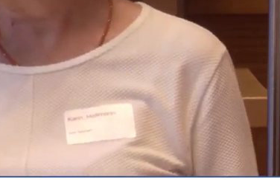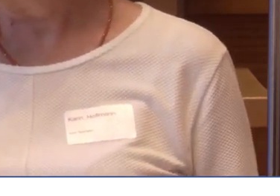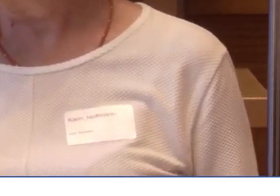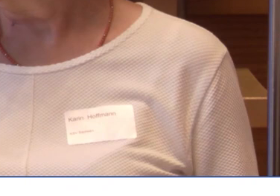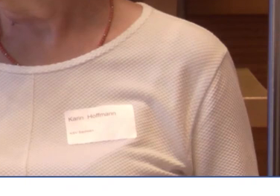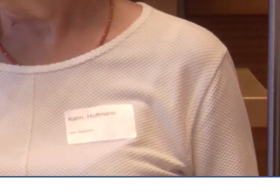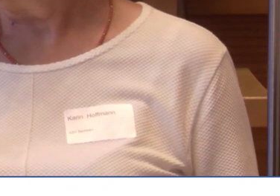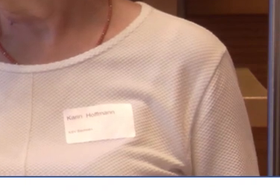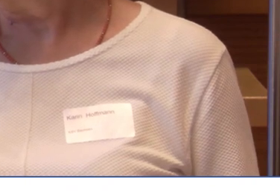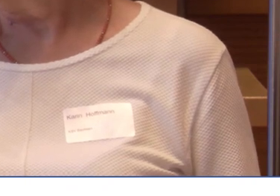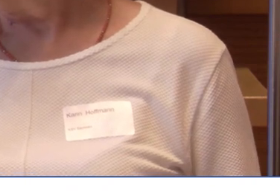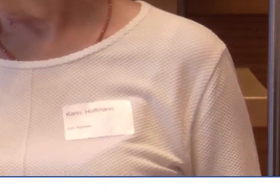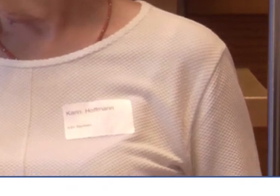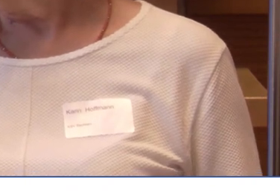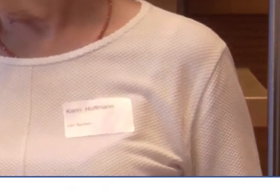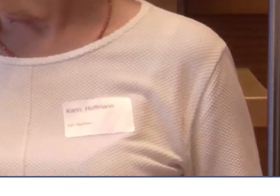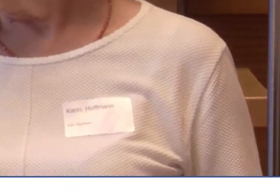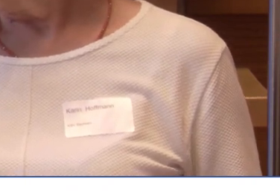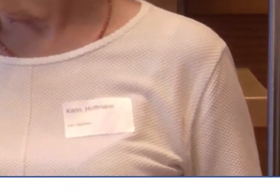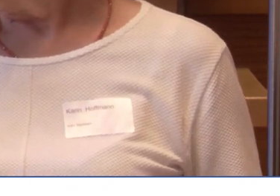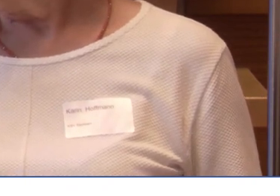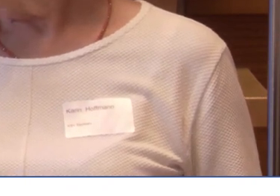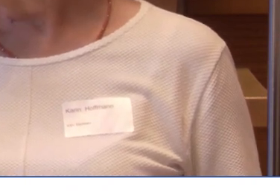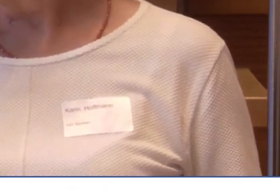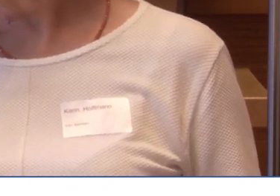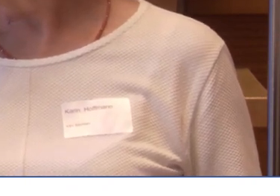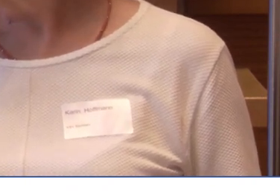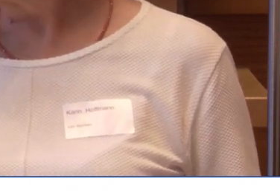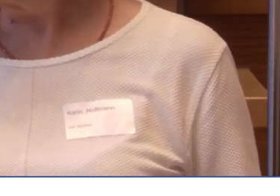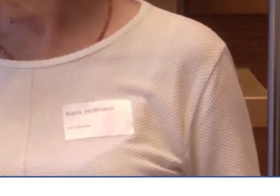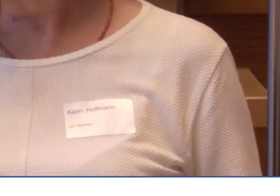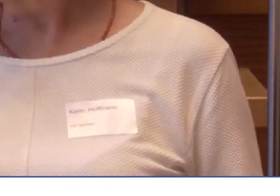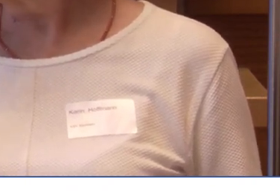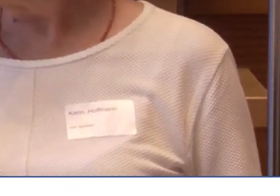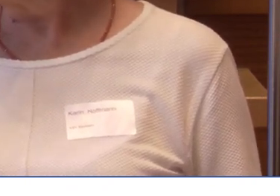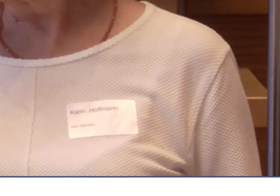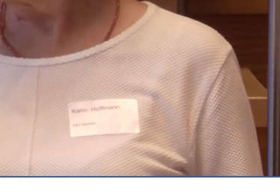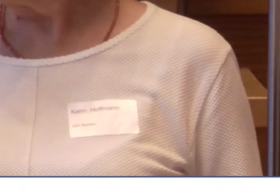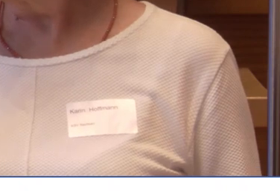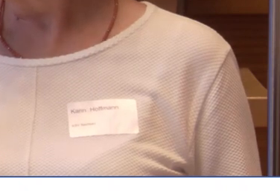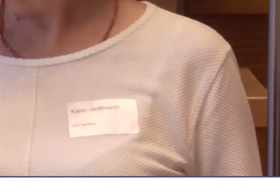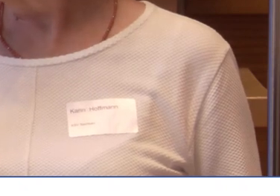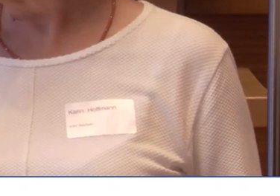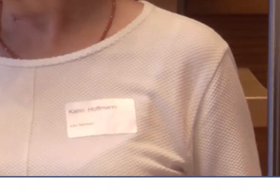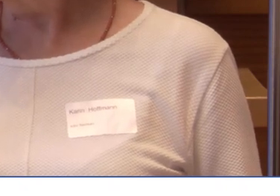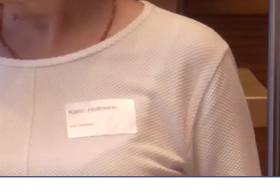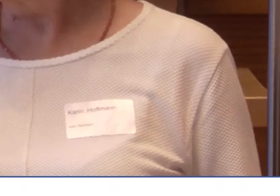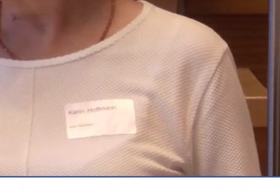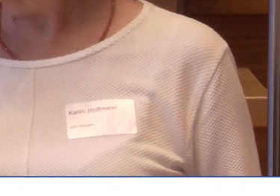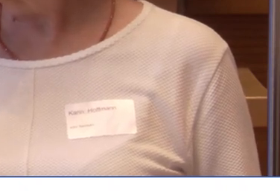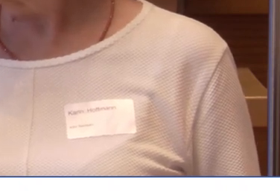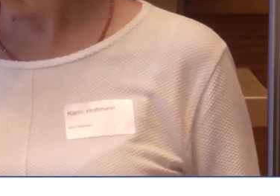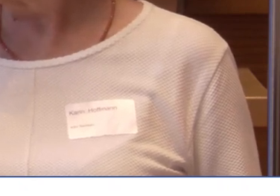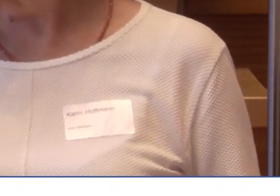ja okay gut die Eltern müssen dann sicher aber noch mehr ausfüllen aber da kann ja